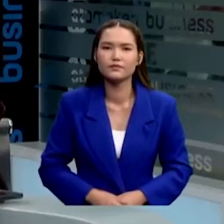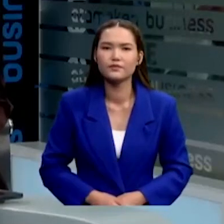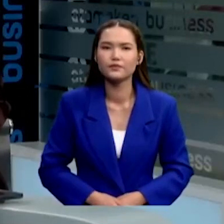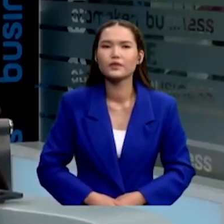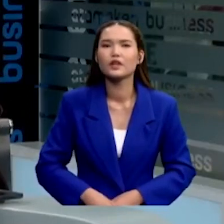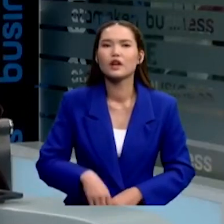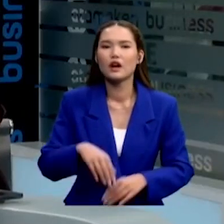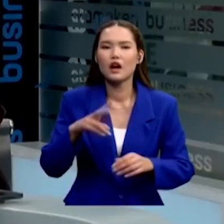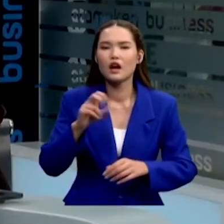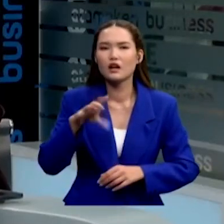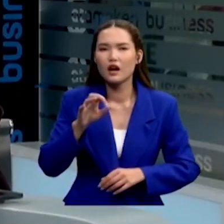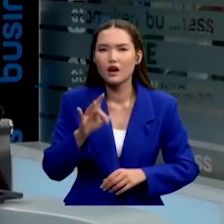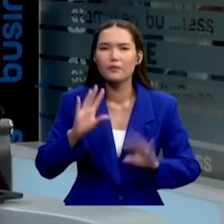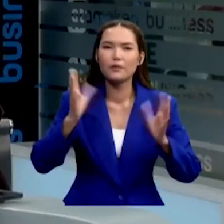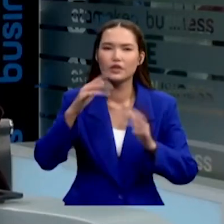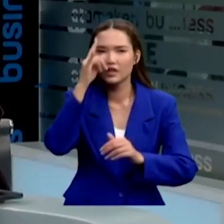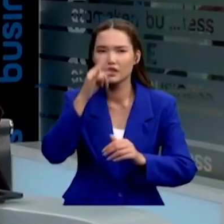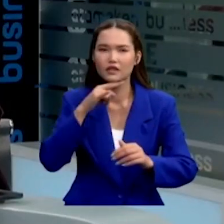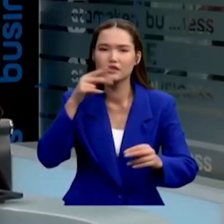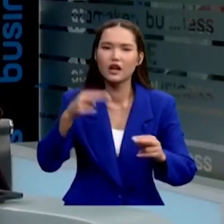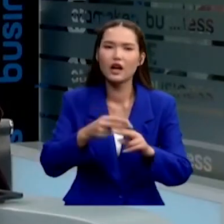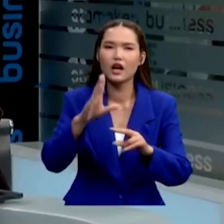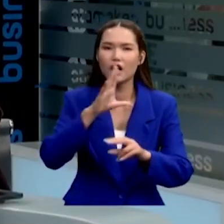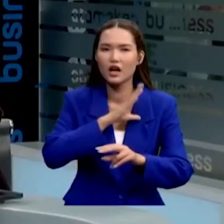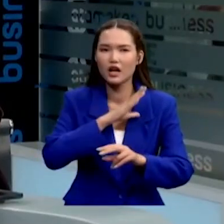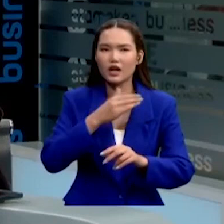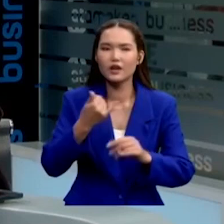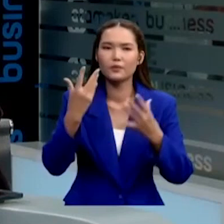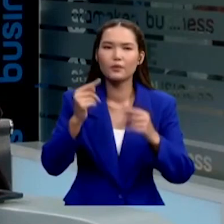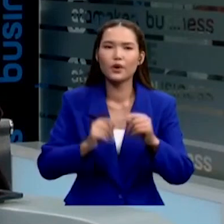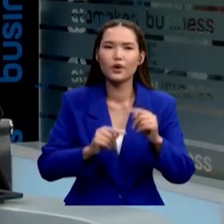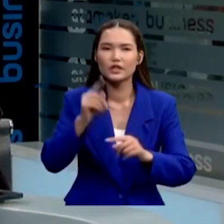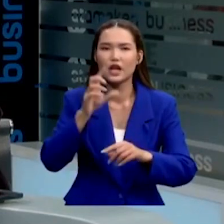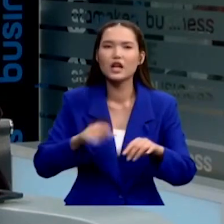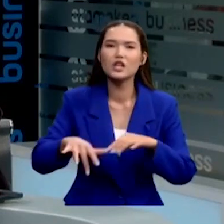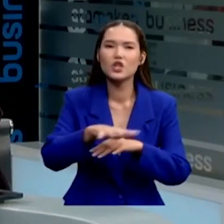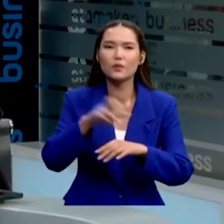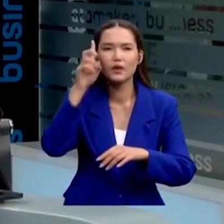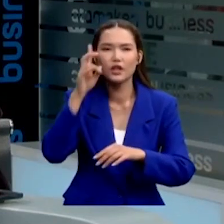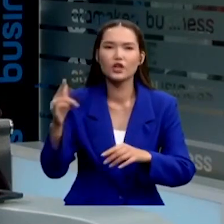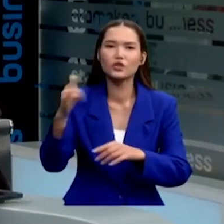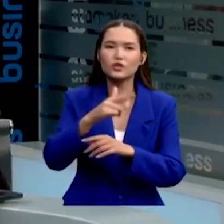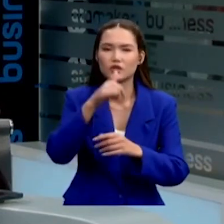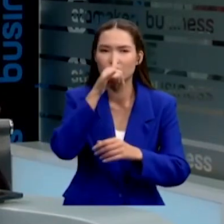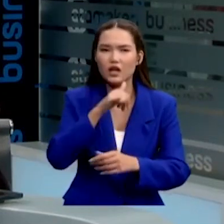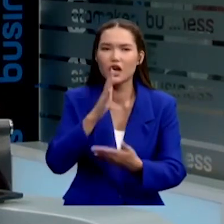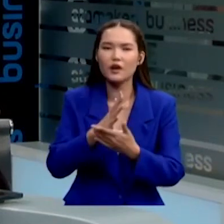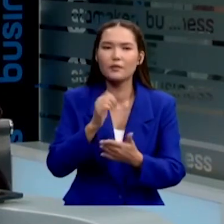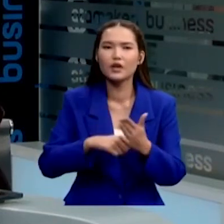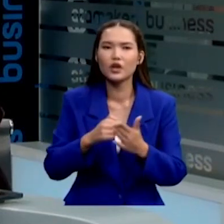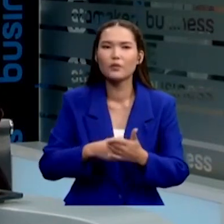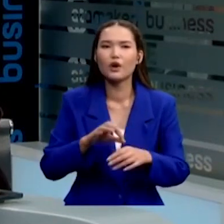Таулы Қарабақтағы жағдай Қазақстанға да әсерін тигізді. Олай дейтініміз, отандастарымыз Еуропадан елге ұшып келе алмай жатыр.